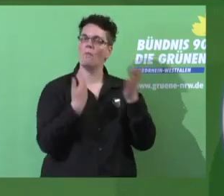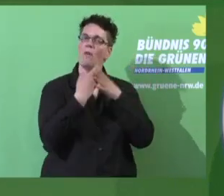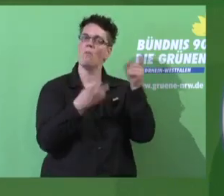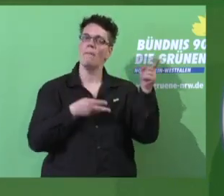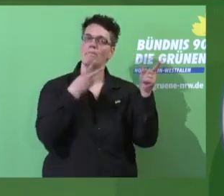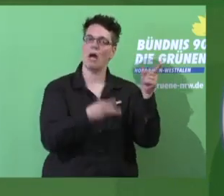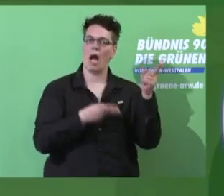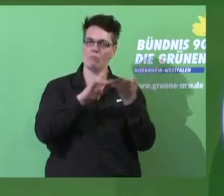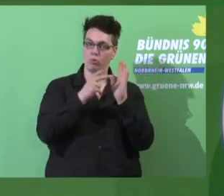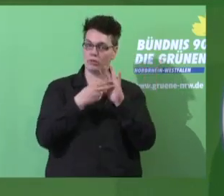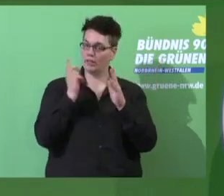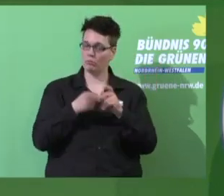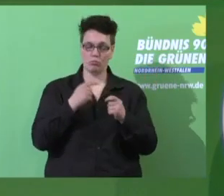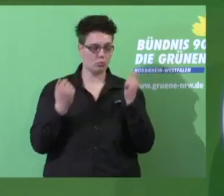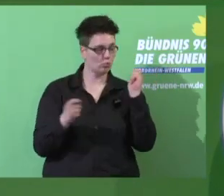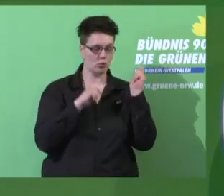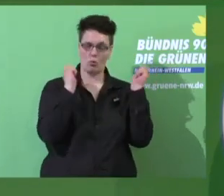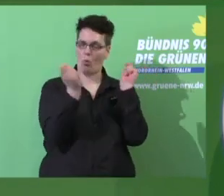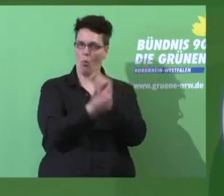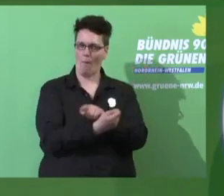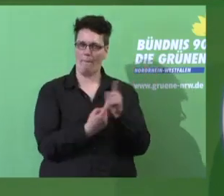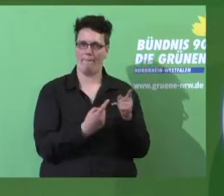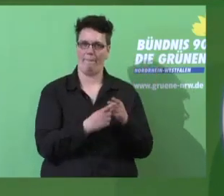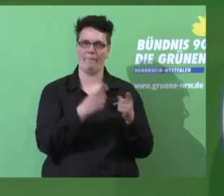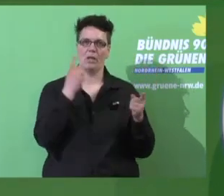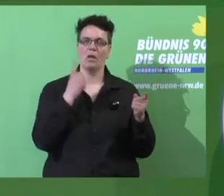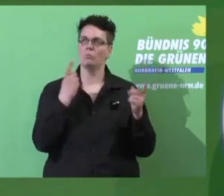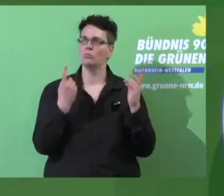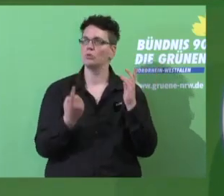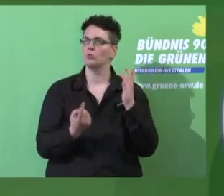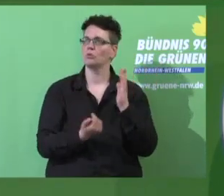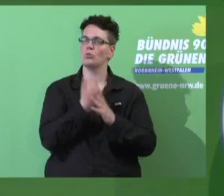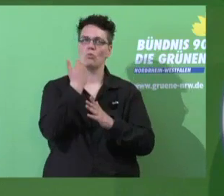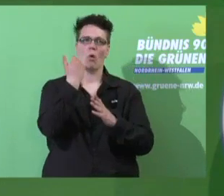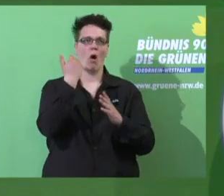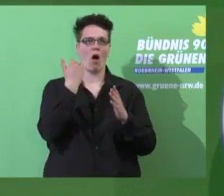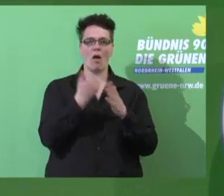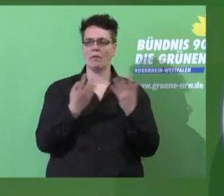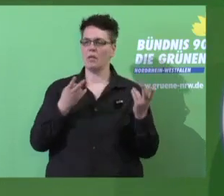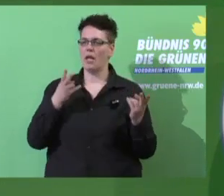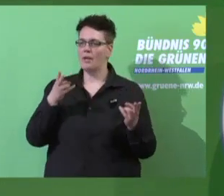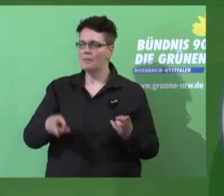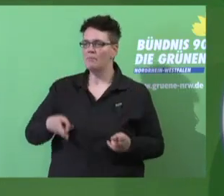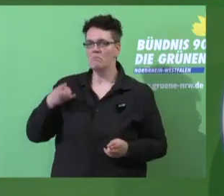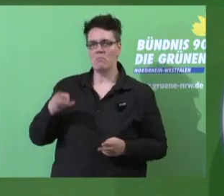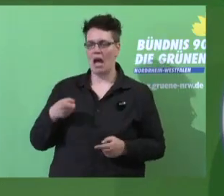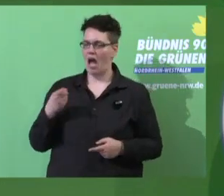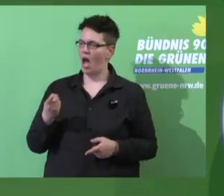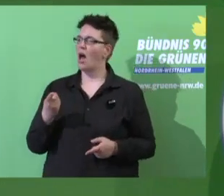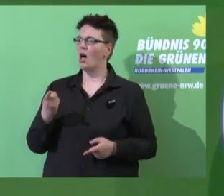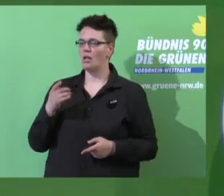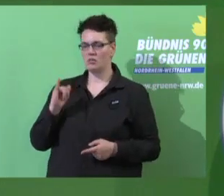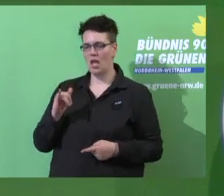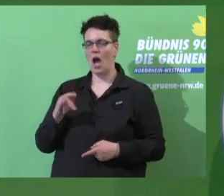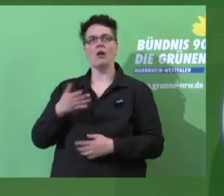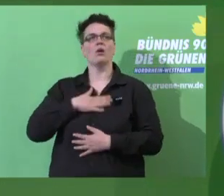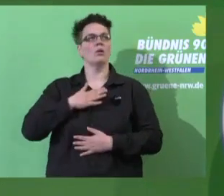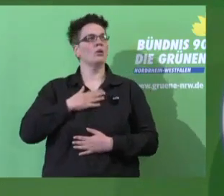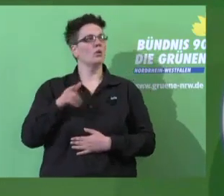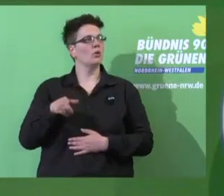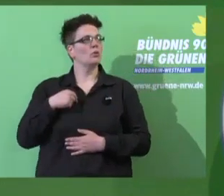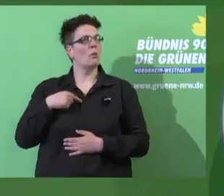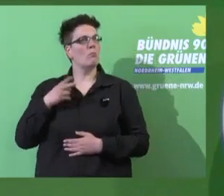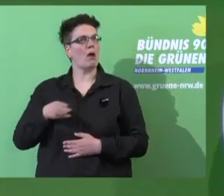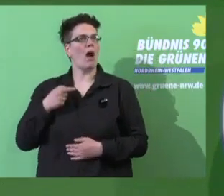eine Bahnpolitik, die dafür sorgt, dass die Bahn sich wieder insbesondere zuständig fühlt für die Eisenbahn und weniger zuständig fühlt